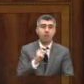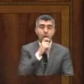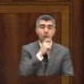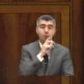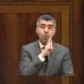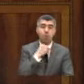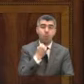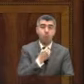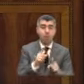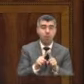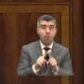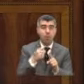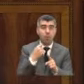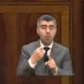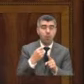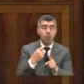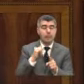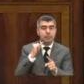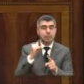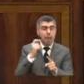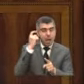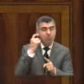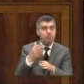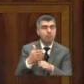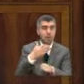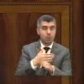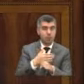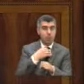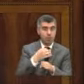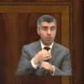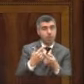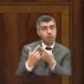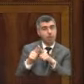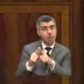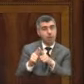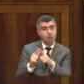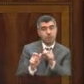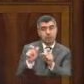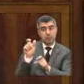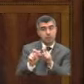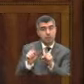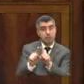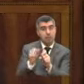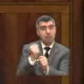القرارات ديالها نهار بنهار السيد الوزير، واش وليتوا بحال الدراوش وبحالنا اللي تنعيشوا نهار بنهار، وهذه بحد ذاتها راها كارثه